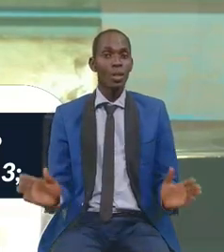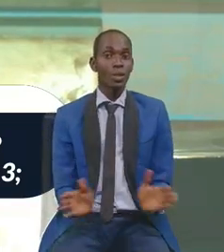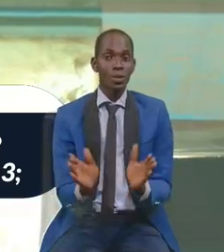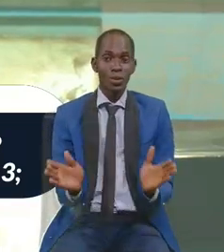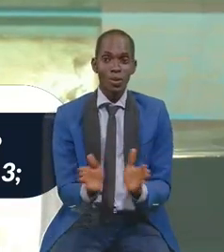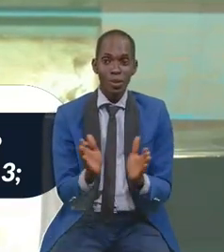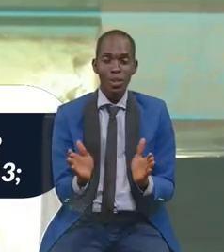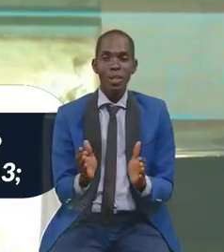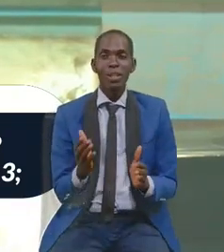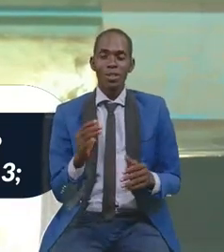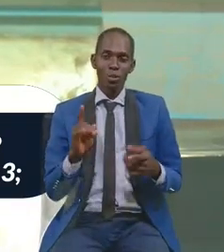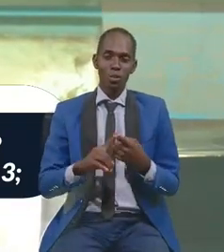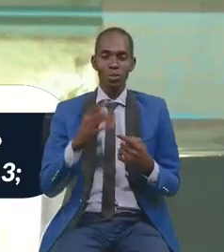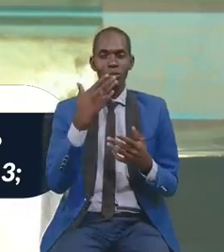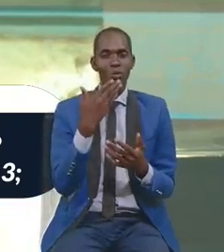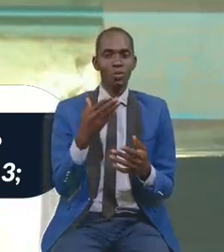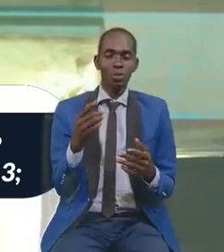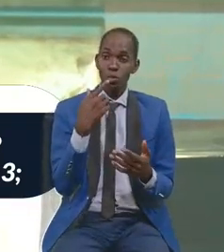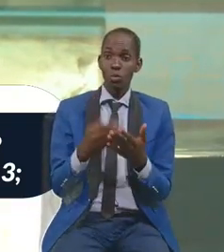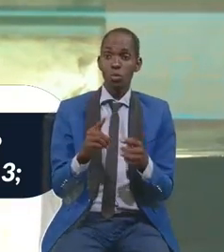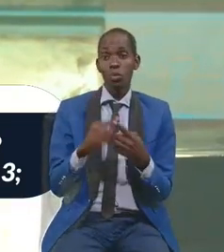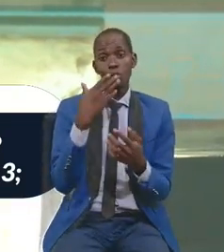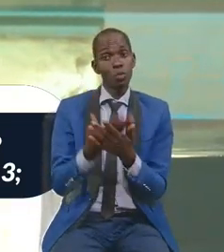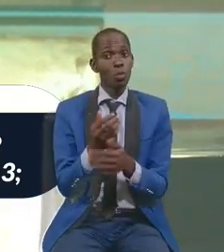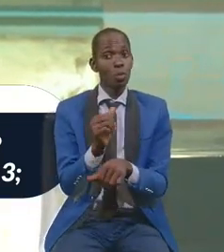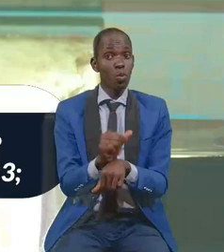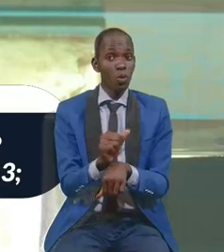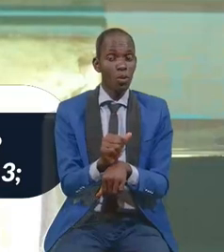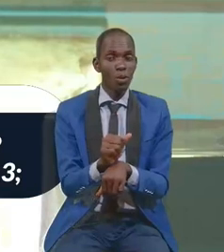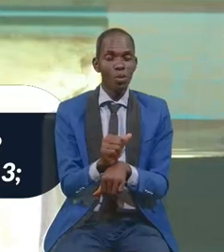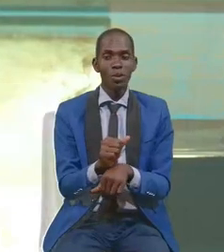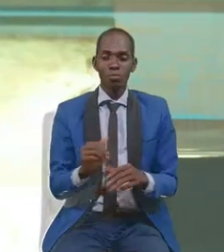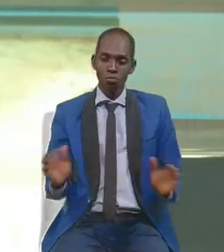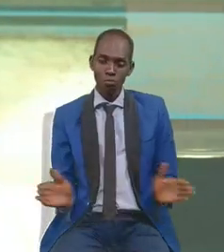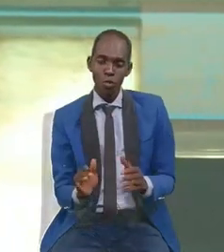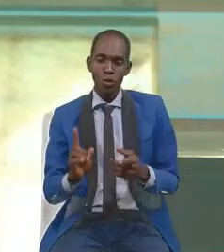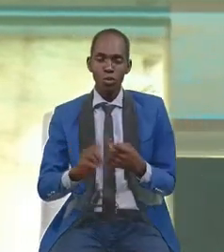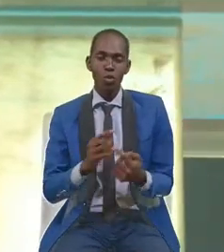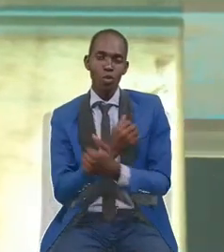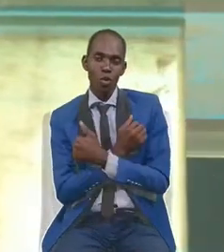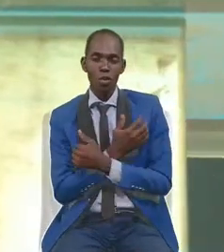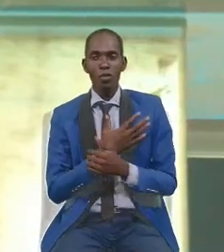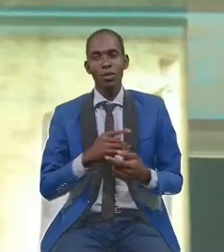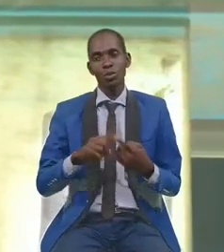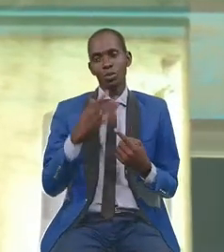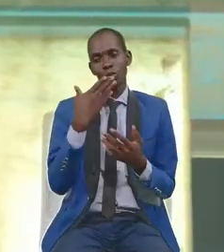bonnes œuvres. Comment allez-vous dire que quelqu'un fait du progrès? La